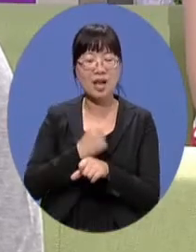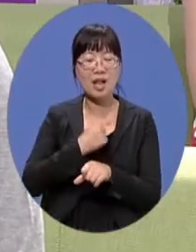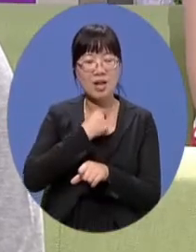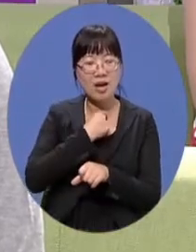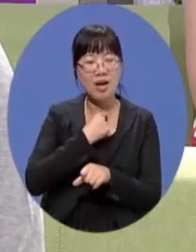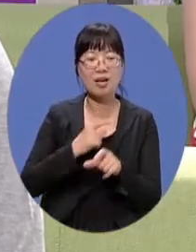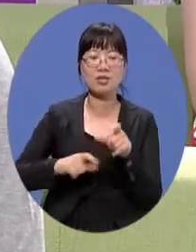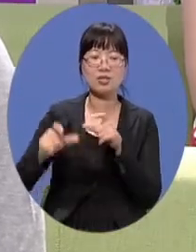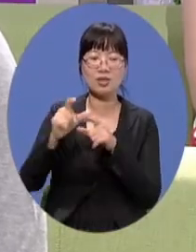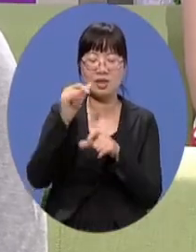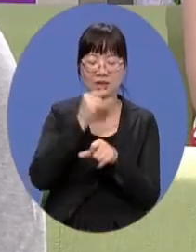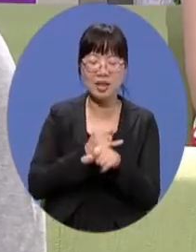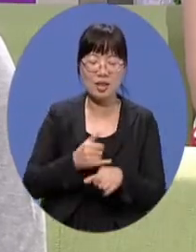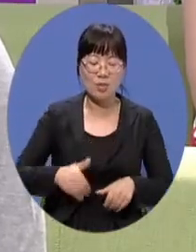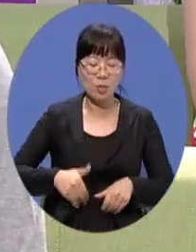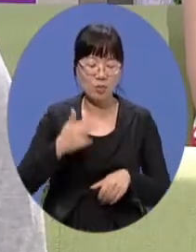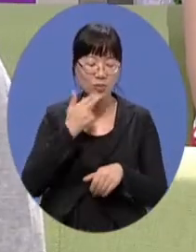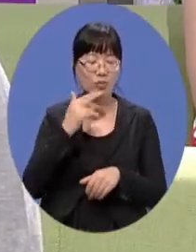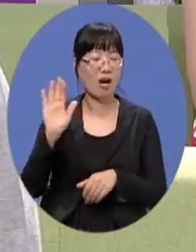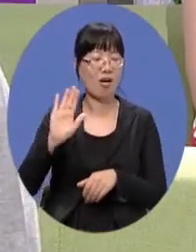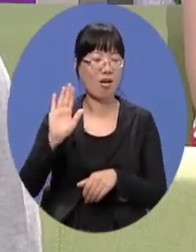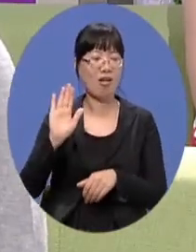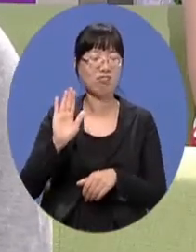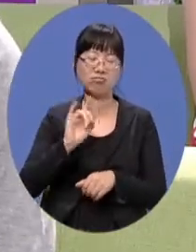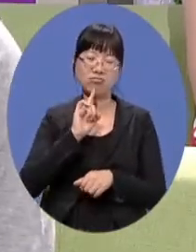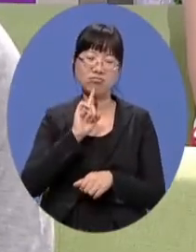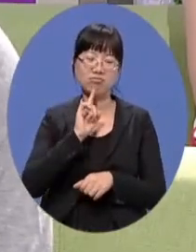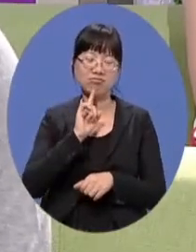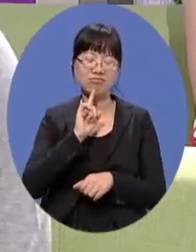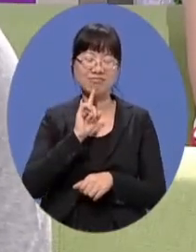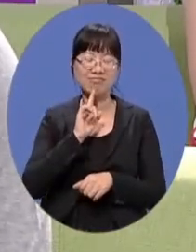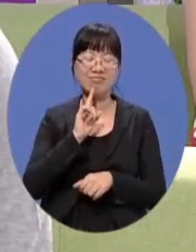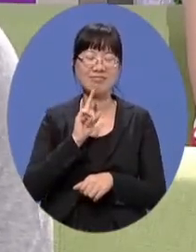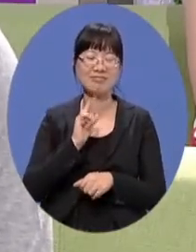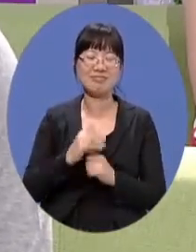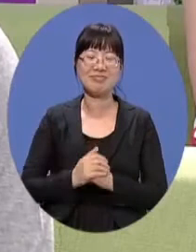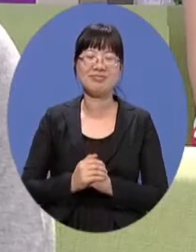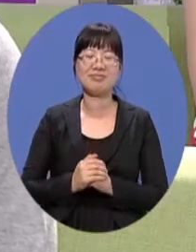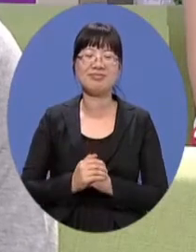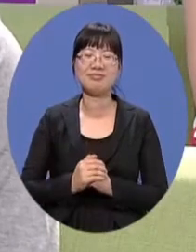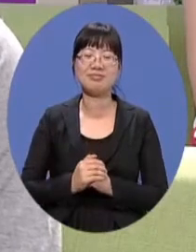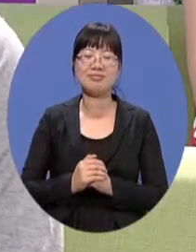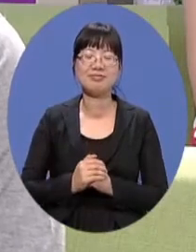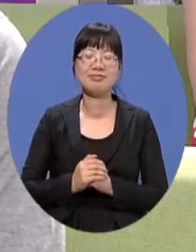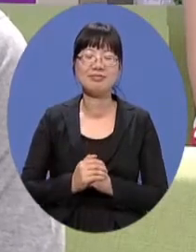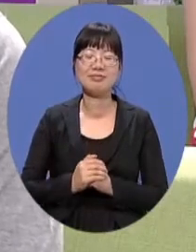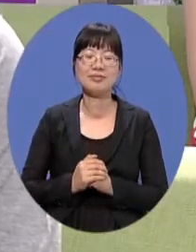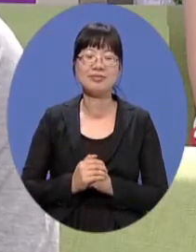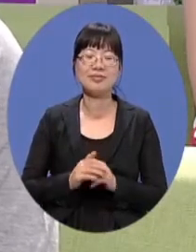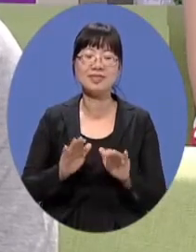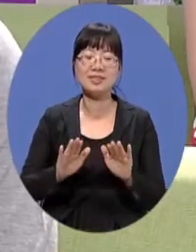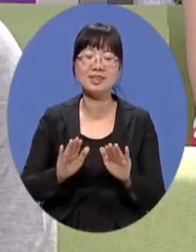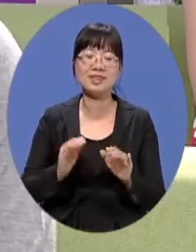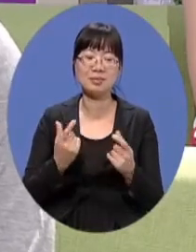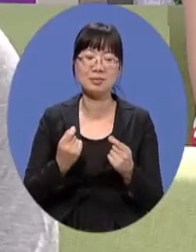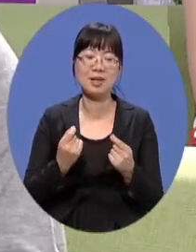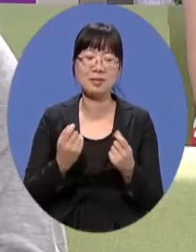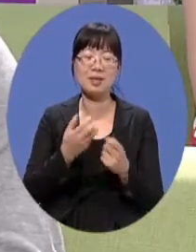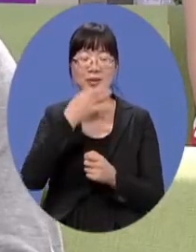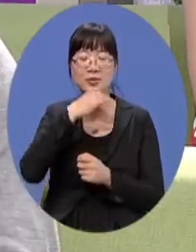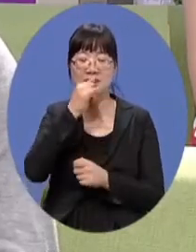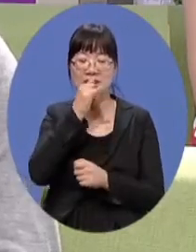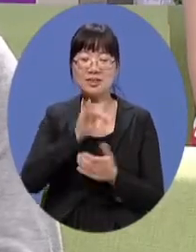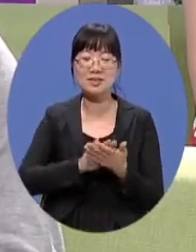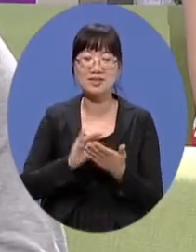건 해주지. 필요 없는 건안 해주지만 이러면서 이제 뒤에 붙이고 그러면 이제 허를 확 찌르는 그렇죠. 거네요. 그렇죠. 허를 찌르는 방법이 있습니다. 근데 이제